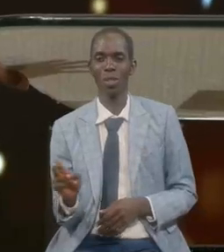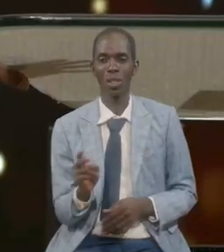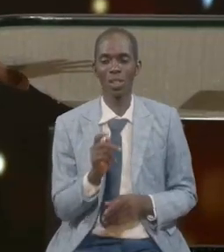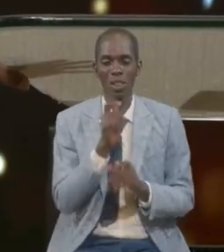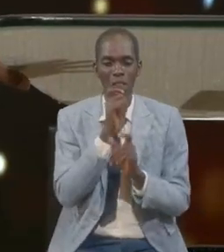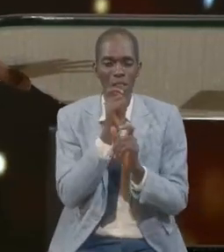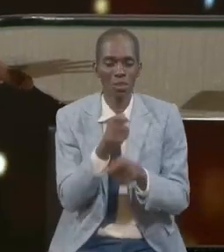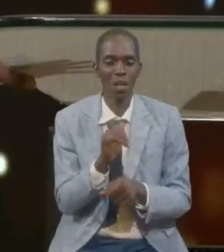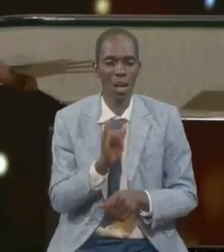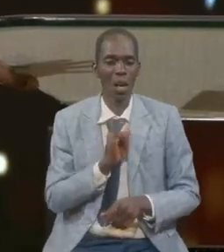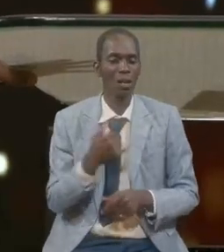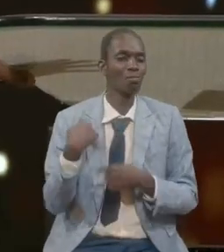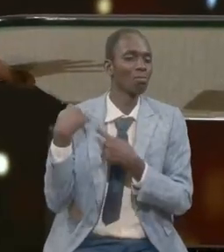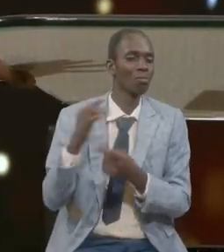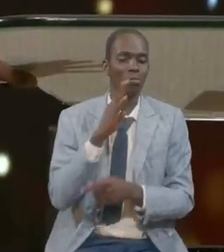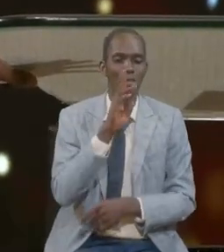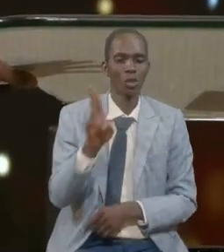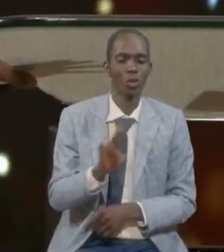mon mauvais don que j'utilise,